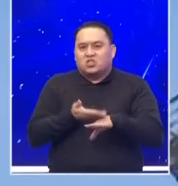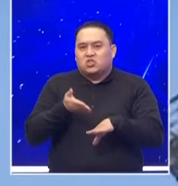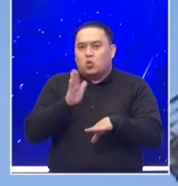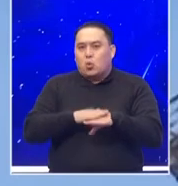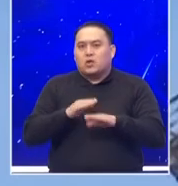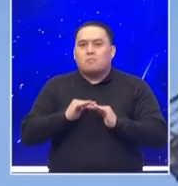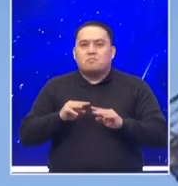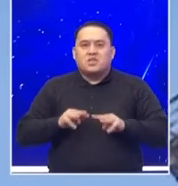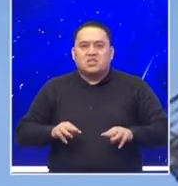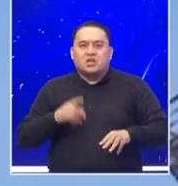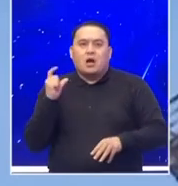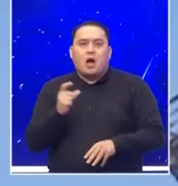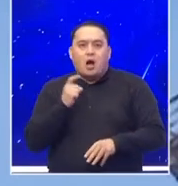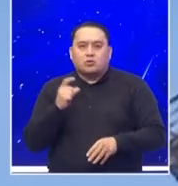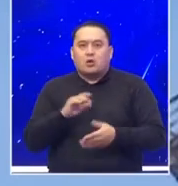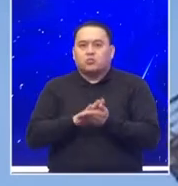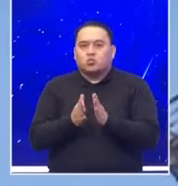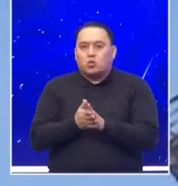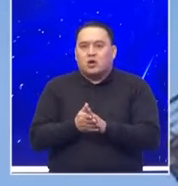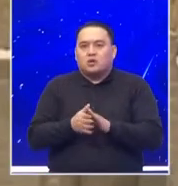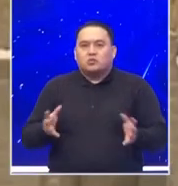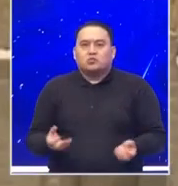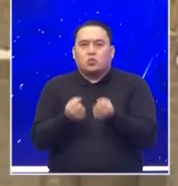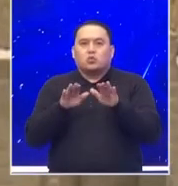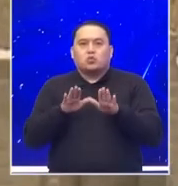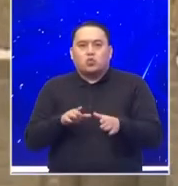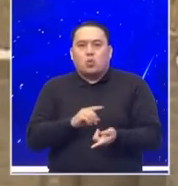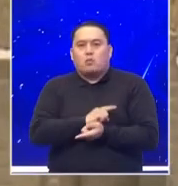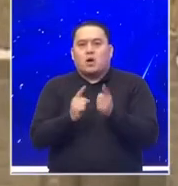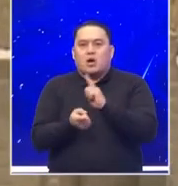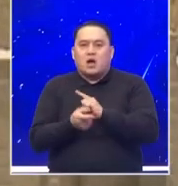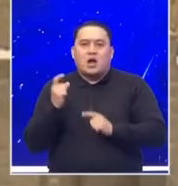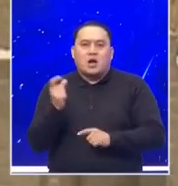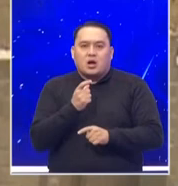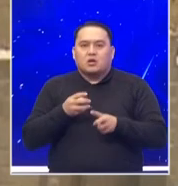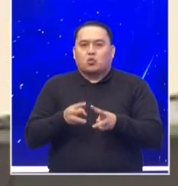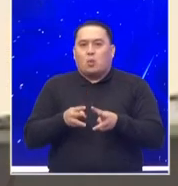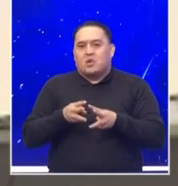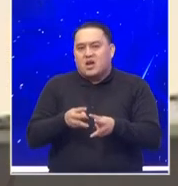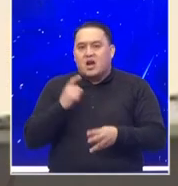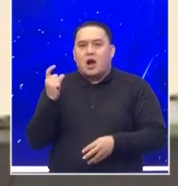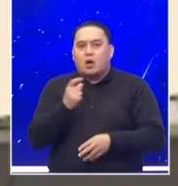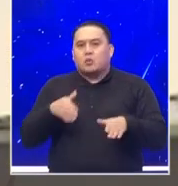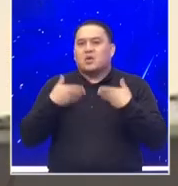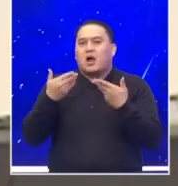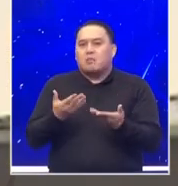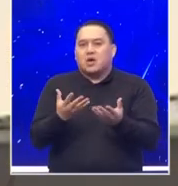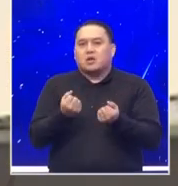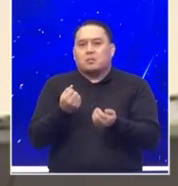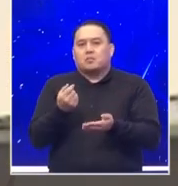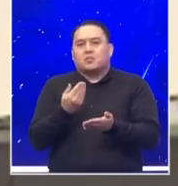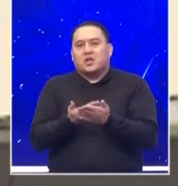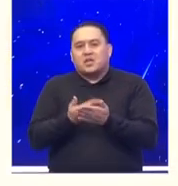министр экологии считает что обстановку спасет только перевод столицы на экологическое топливо экологи предлагают брать пример с